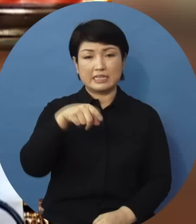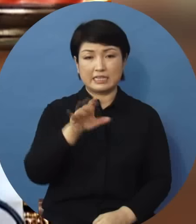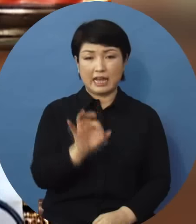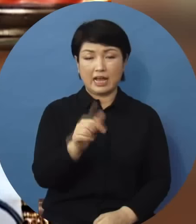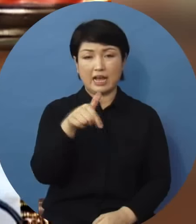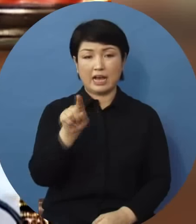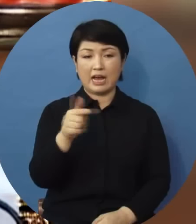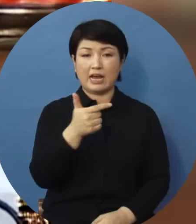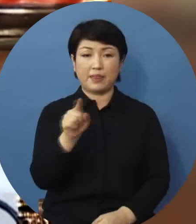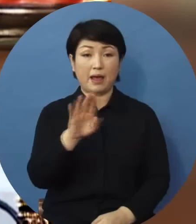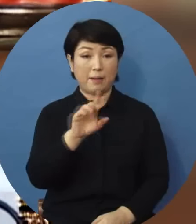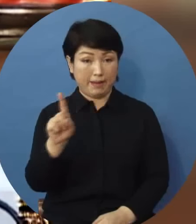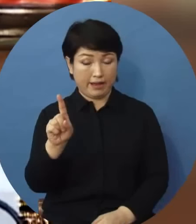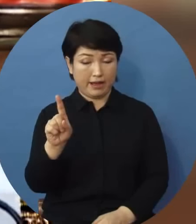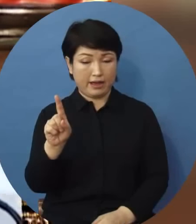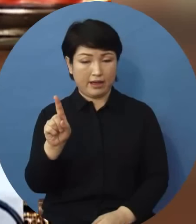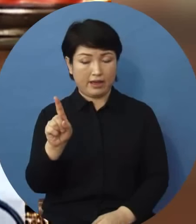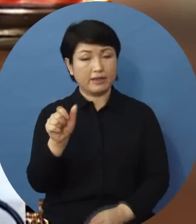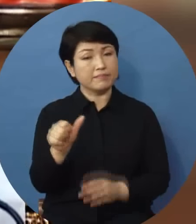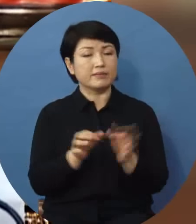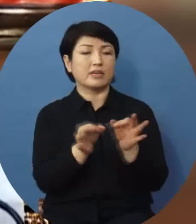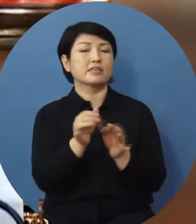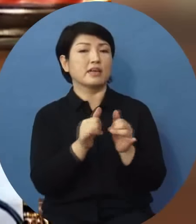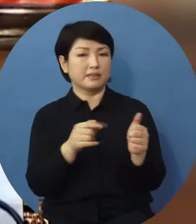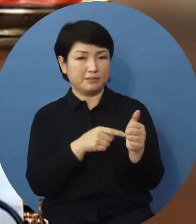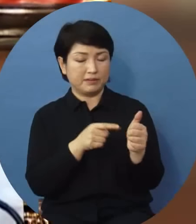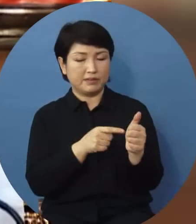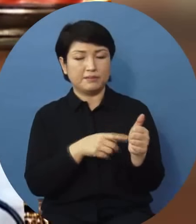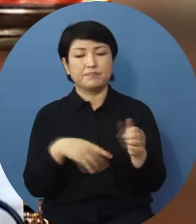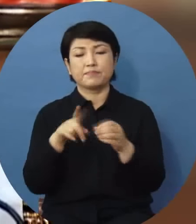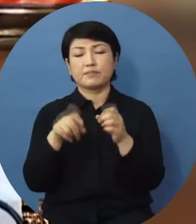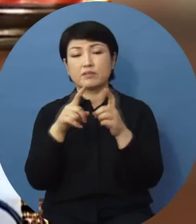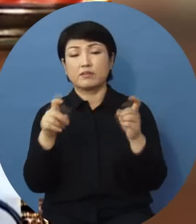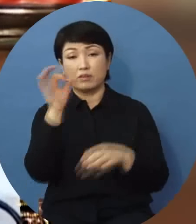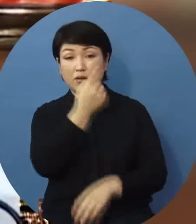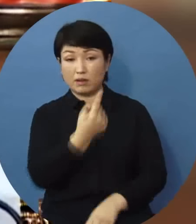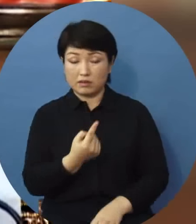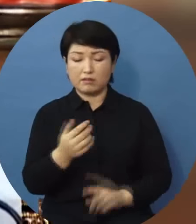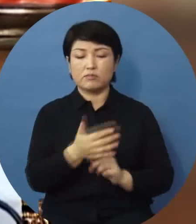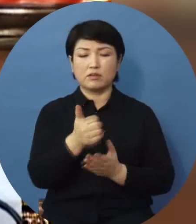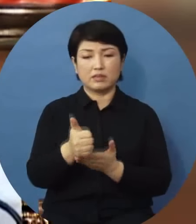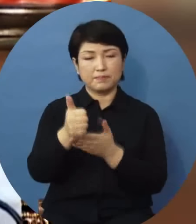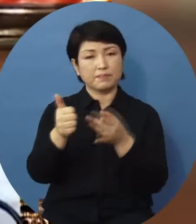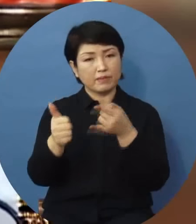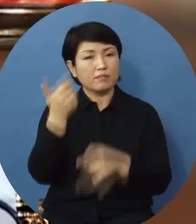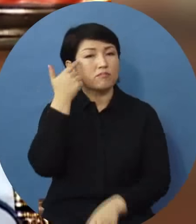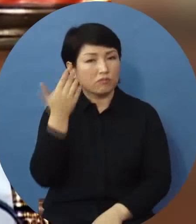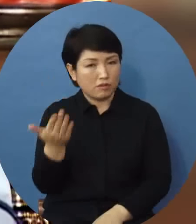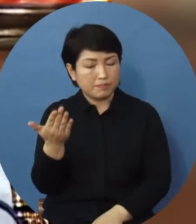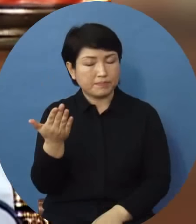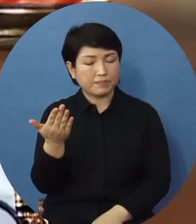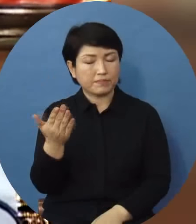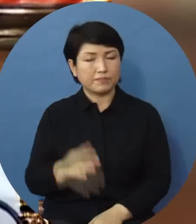상가라바라고 하는 한 바라문이 정사를 찾아와서 부처님께 이렇게